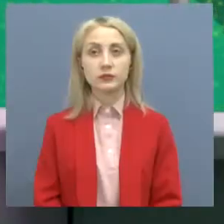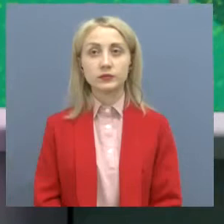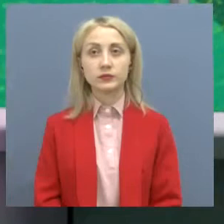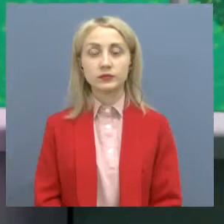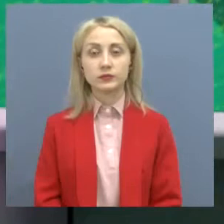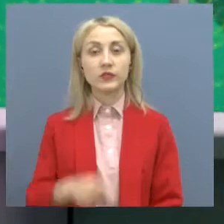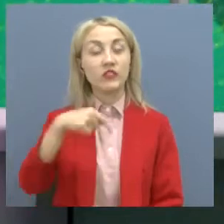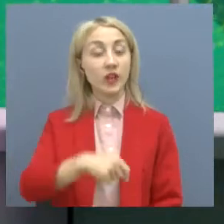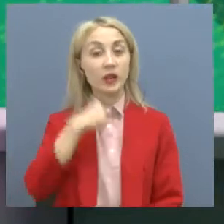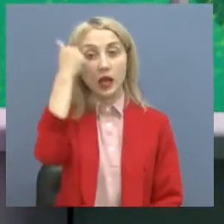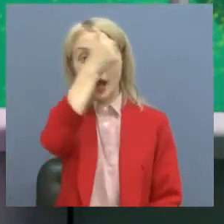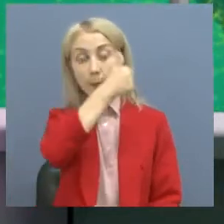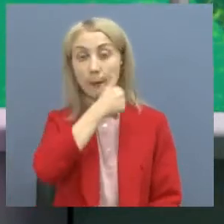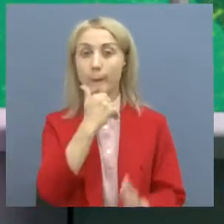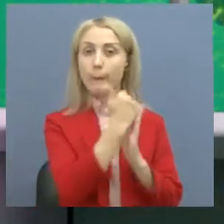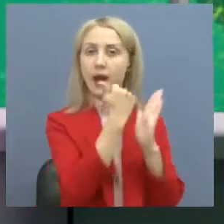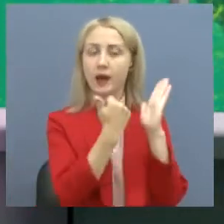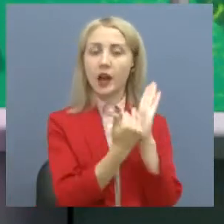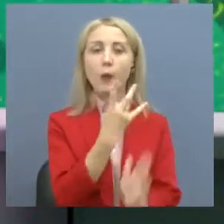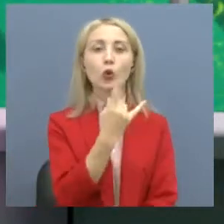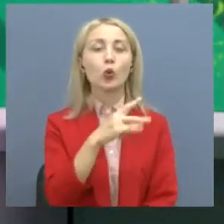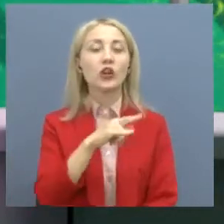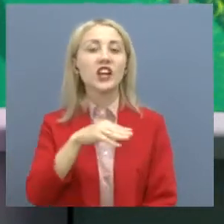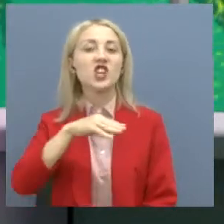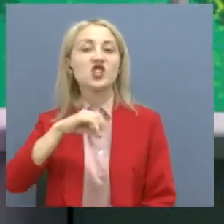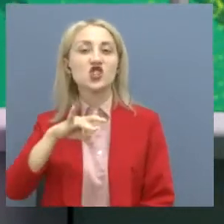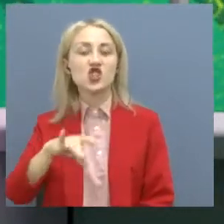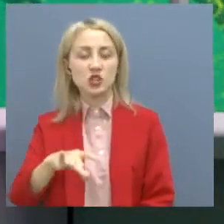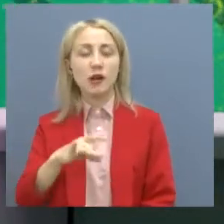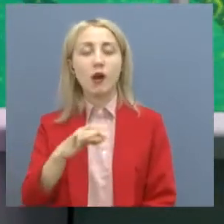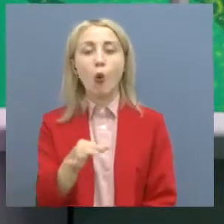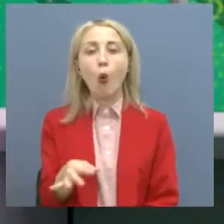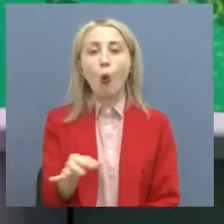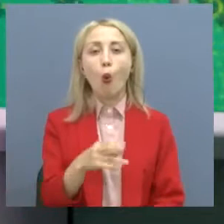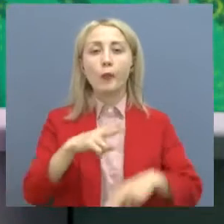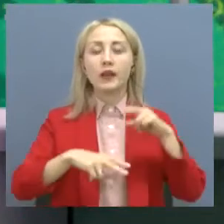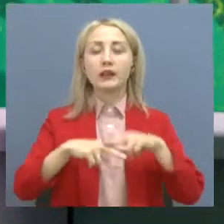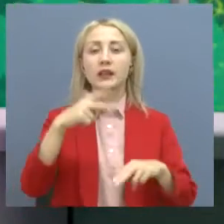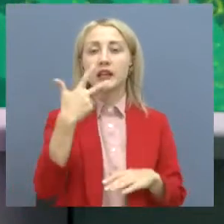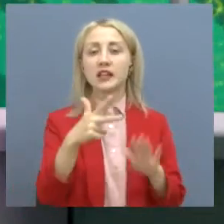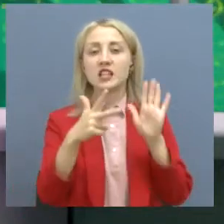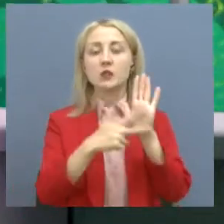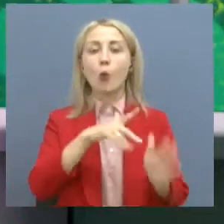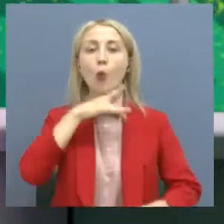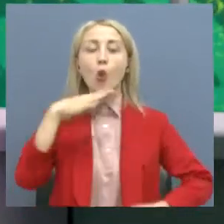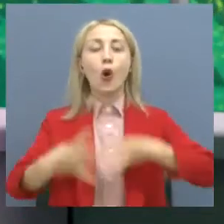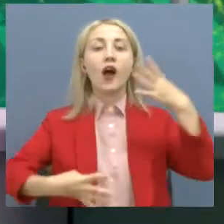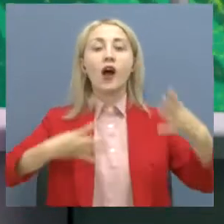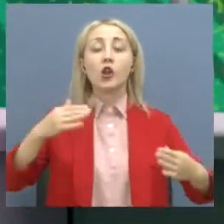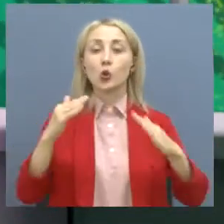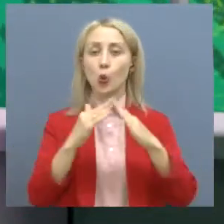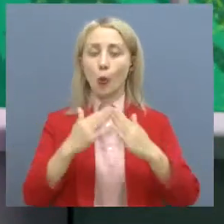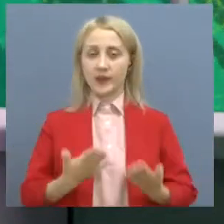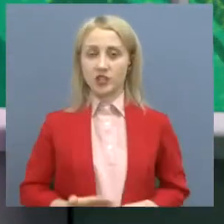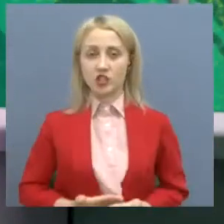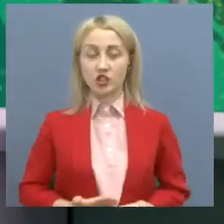Бұл нұрлы жер бағдарламасы аясында облыс аумағында көп қабатты 38 тұрғын үйдің құрылысы жүруде. Бұланда ауданда мемлекеттік бағдарлама аясында 4